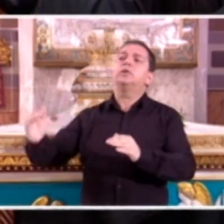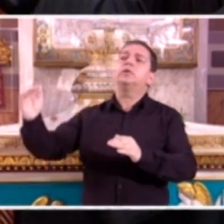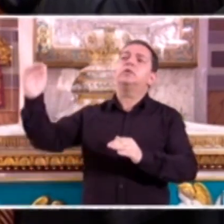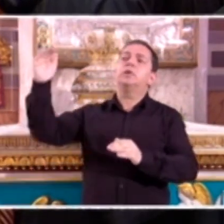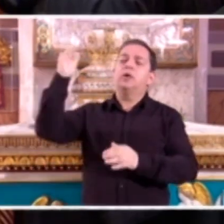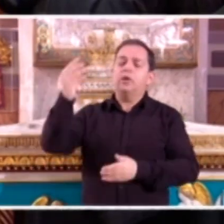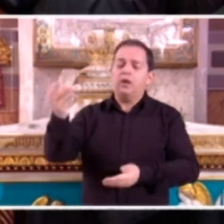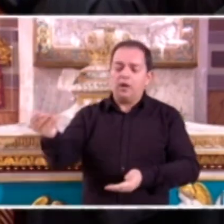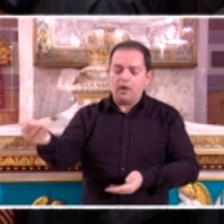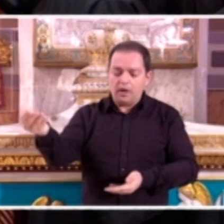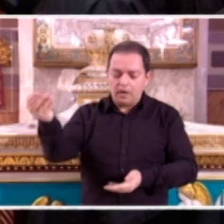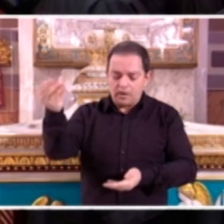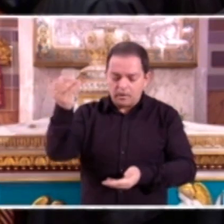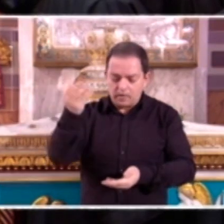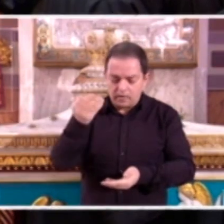Κύριε